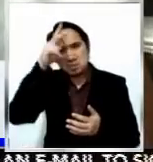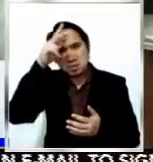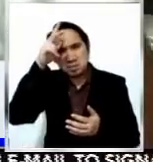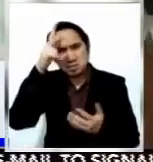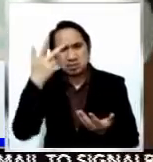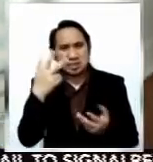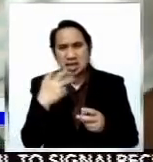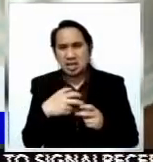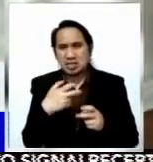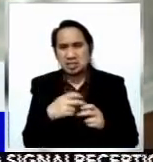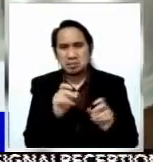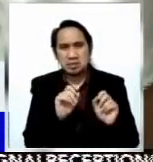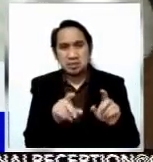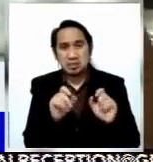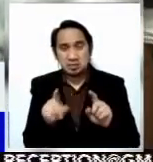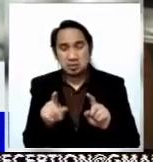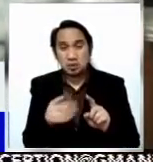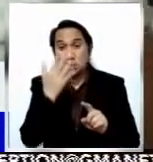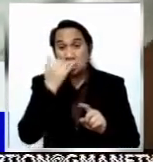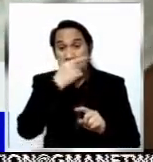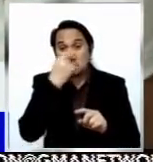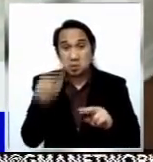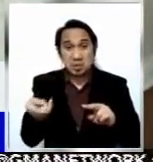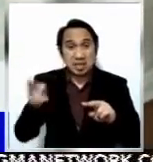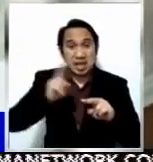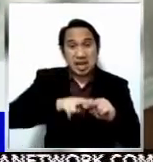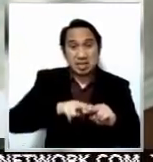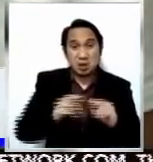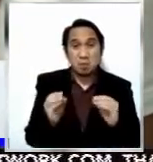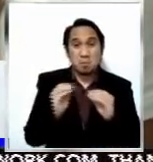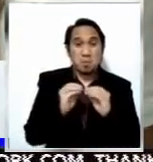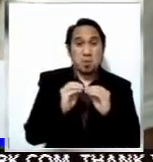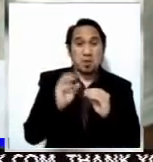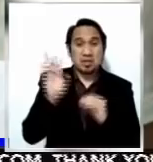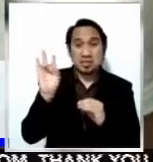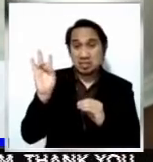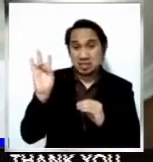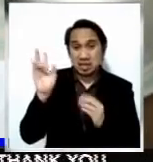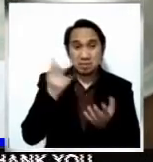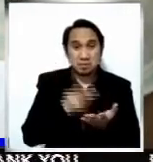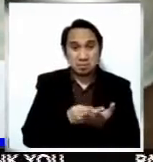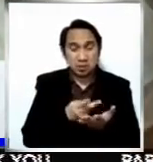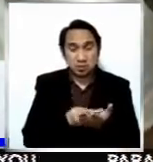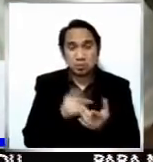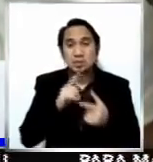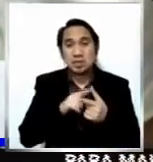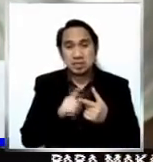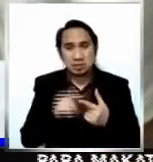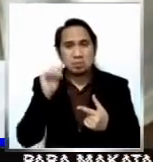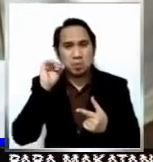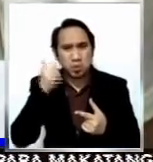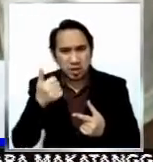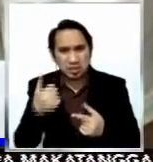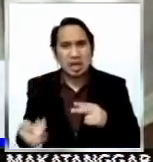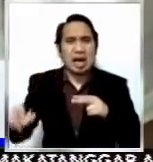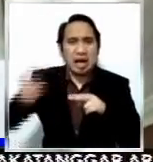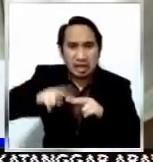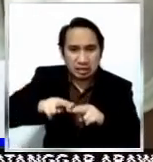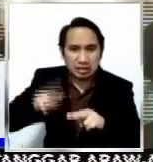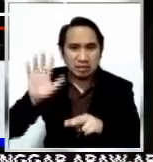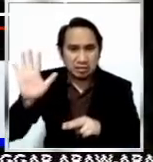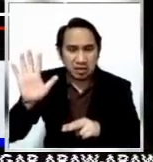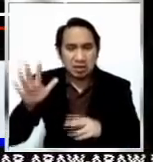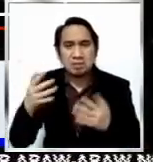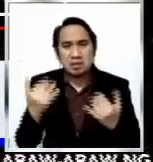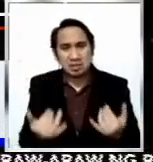Tumaas na naman kami ng 7 pesos for today ngayon yun. Tomorrow yata add 5 na naman. Mahina ang ano ng supply ng